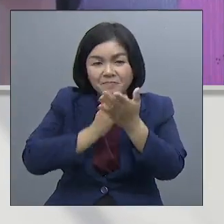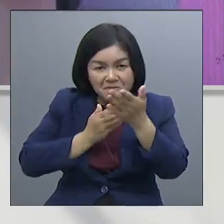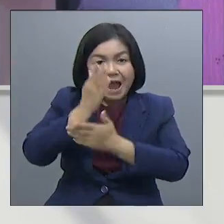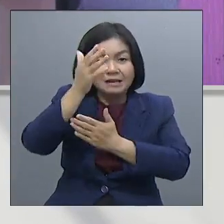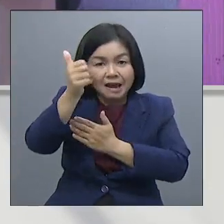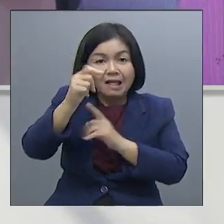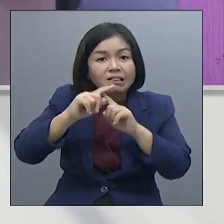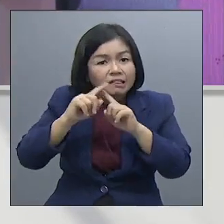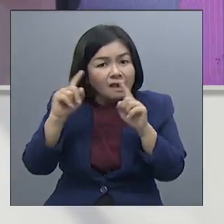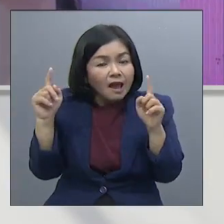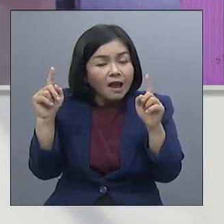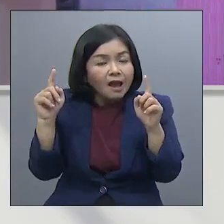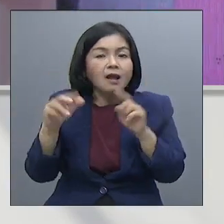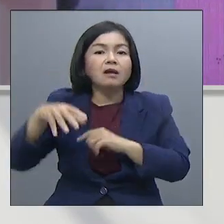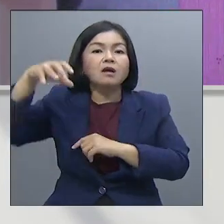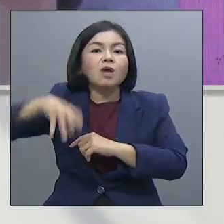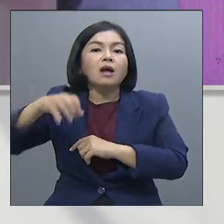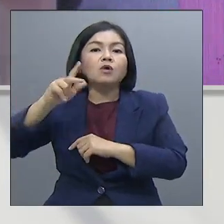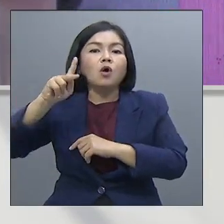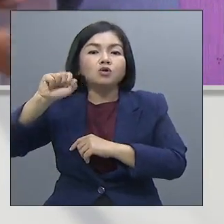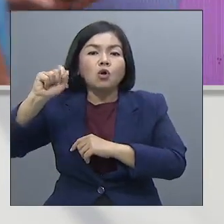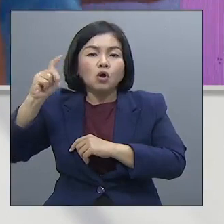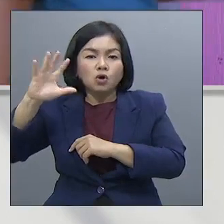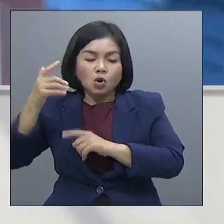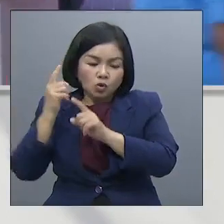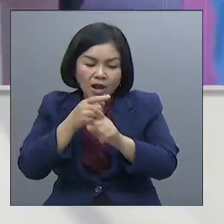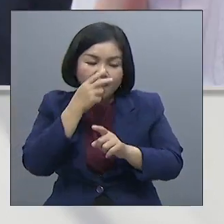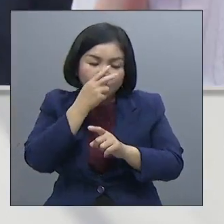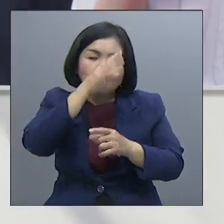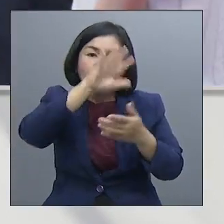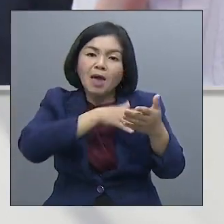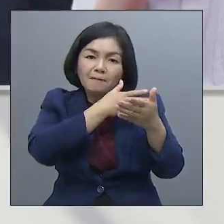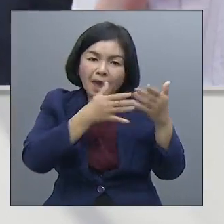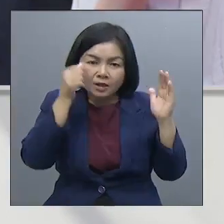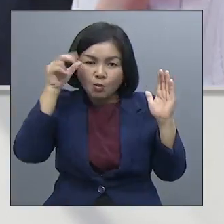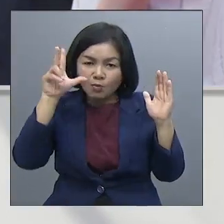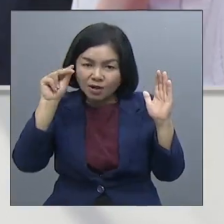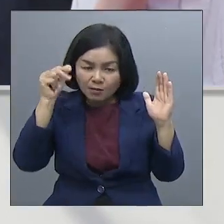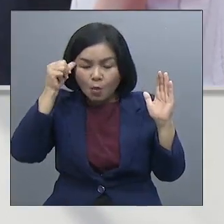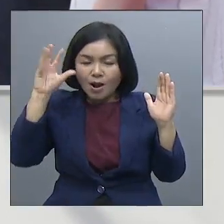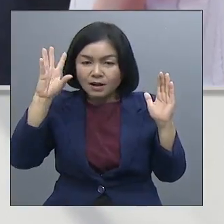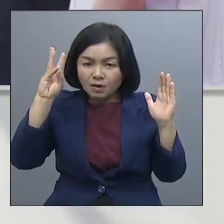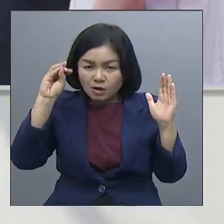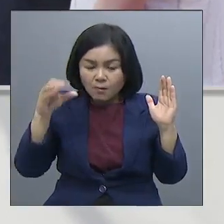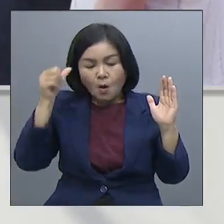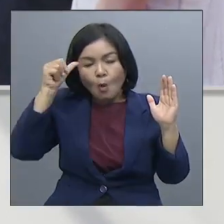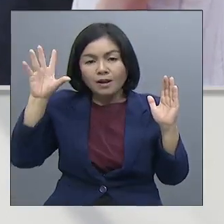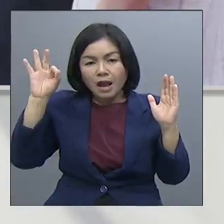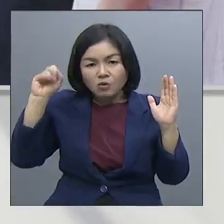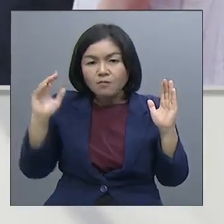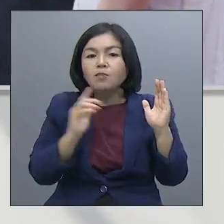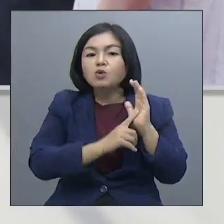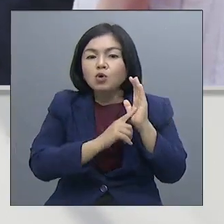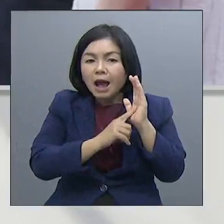ากนั้นยังคงมีมาตรการที่กสทช.ต้องติดตามค่ะทั้งในแผนระยะ30วัน60วันและ90วันเช่นใน